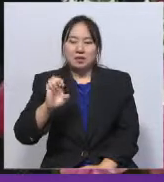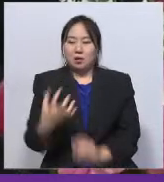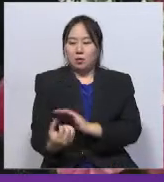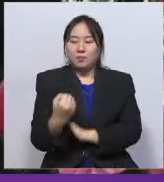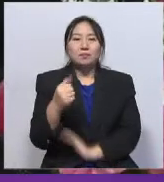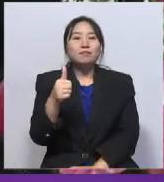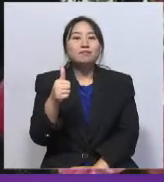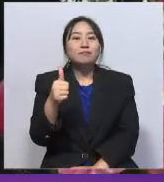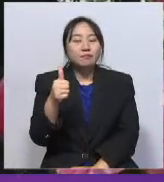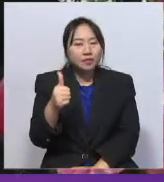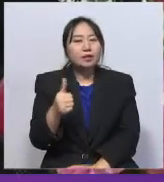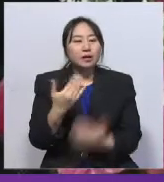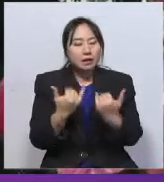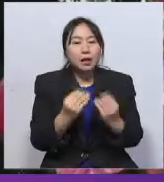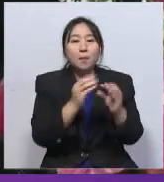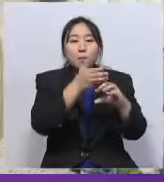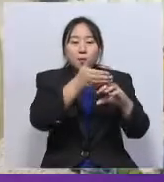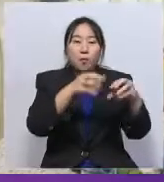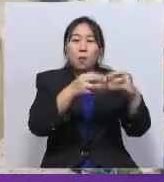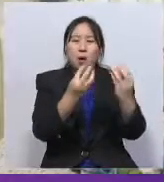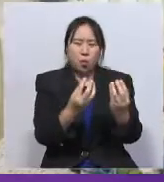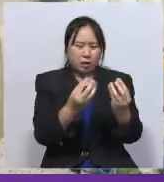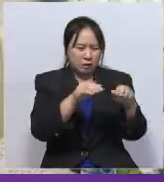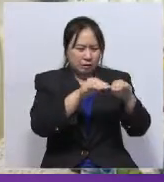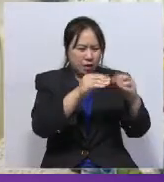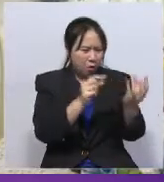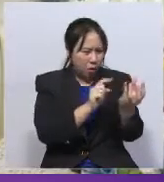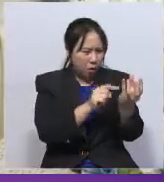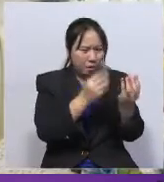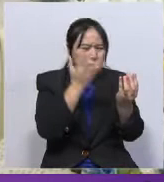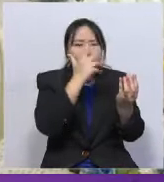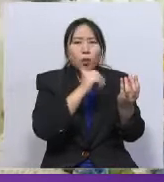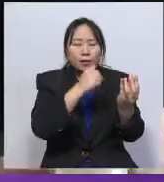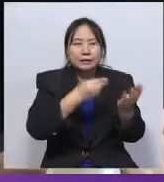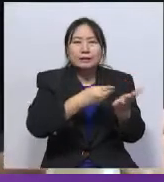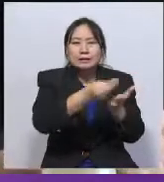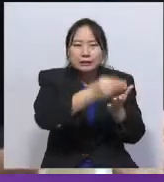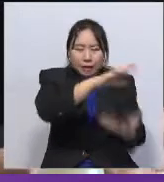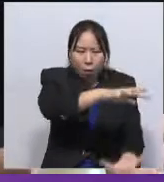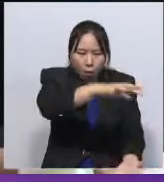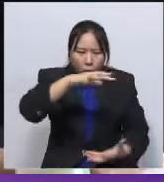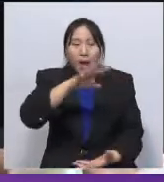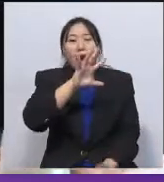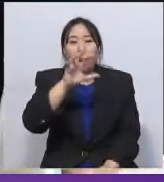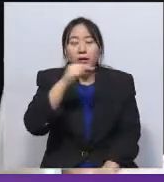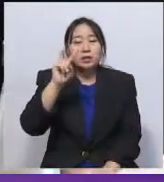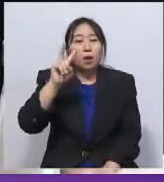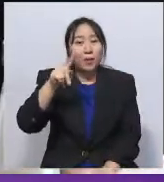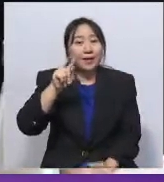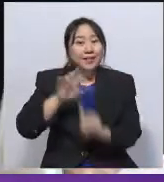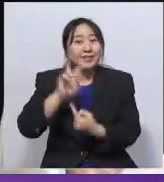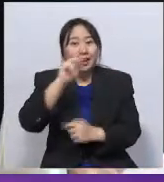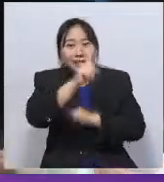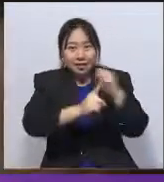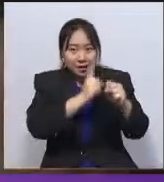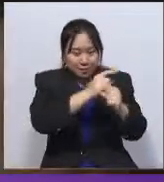ภาพสามารถรับซื้อมังคุดที่ไม่ได้มาตรฐานส่งออกจากชาวสวนประมาณ 500 ถึง 2,000 ตันต่อปีมาผลิตน้